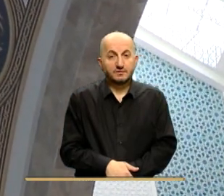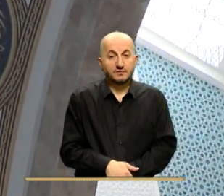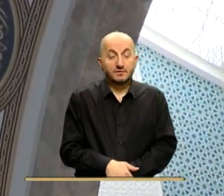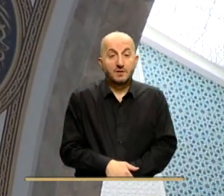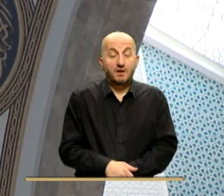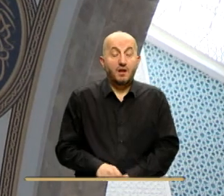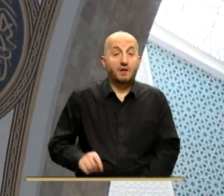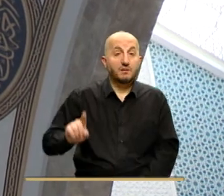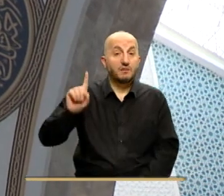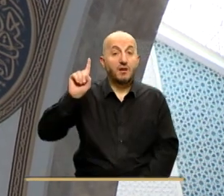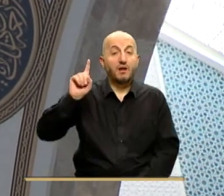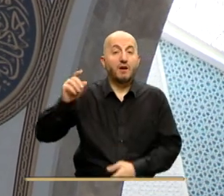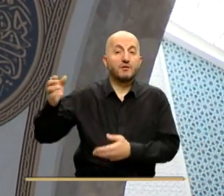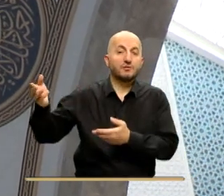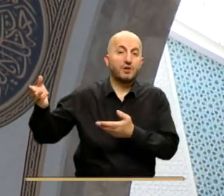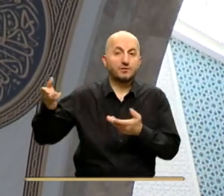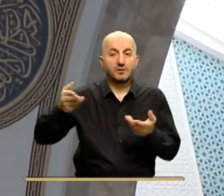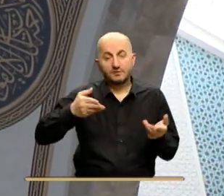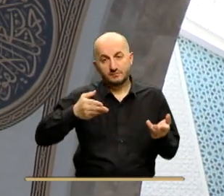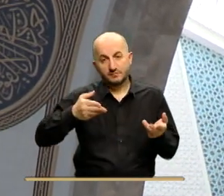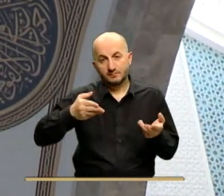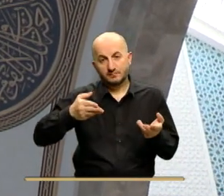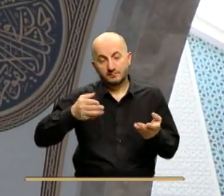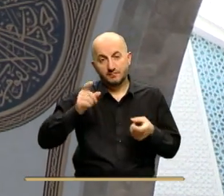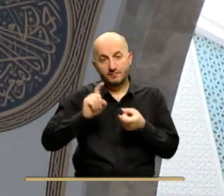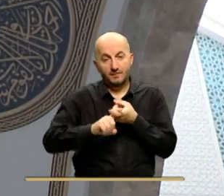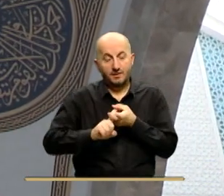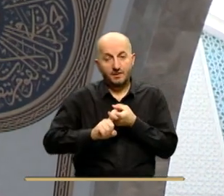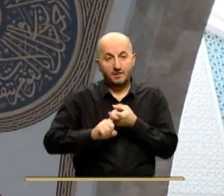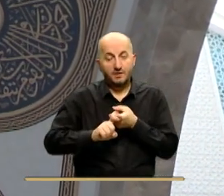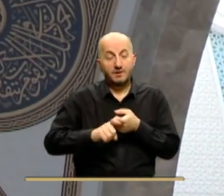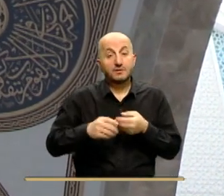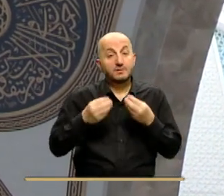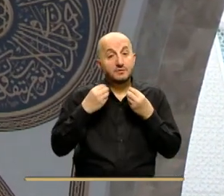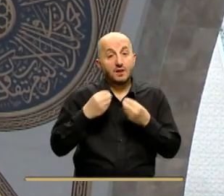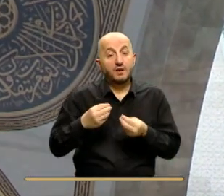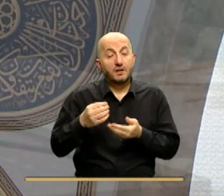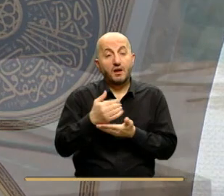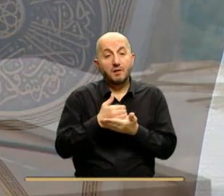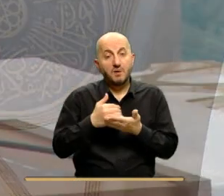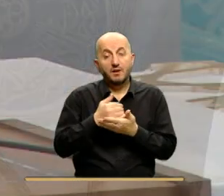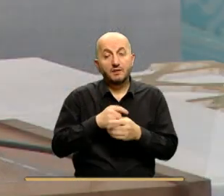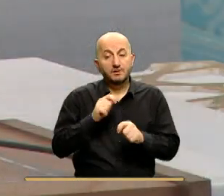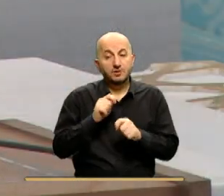الْمُسْلِم۪ينَ Allah'a çağıran ve salih amel işleyen,